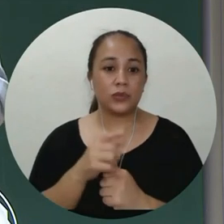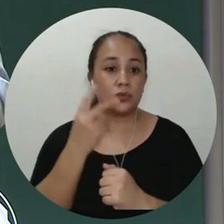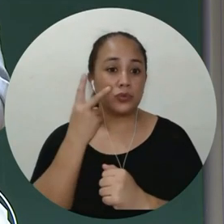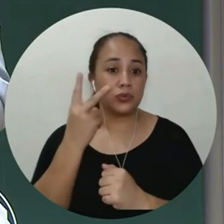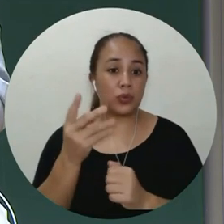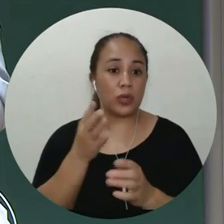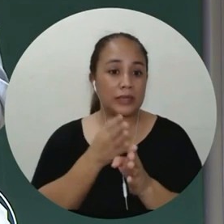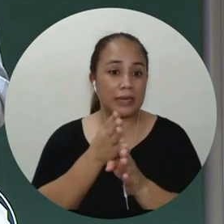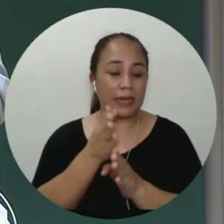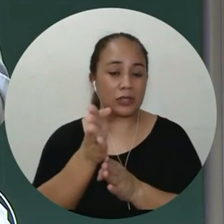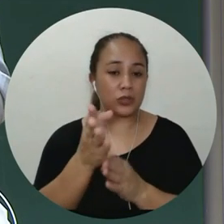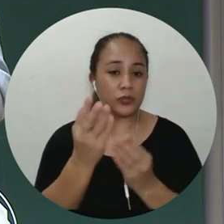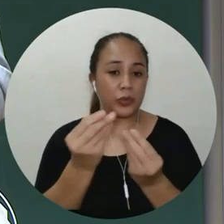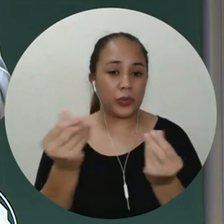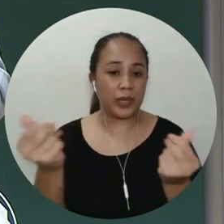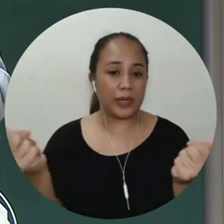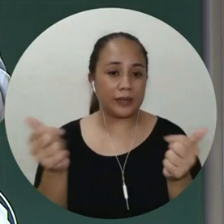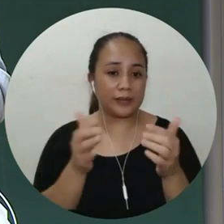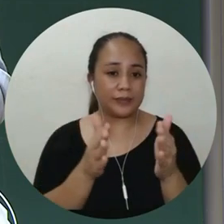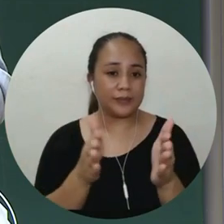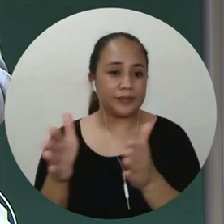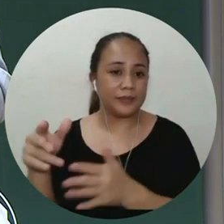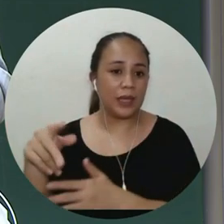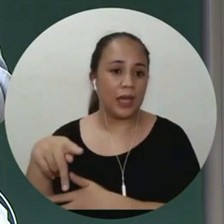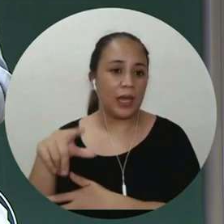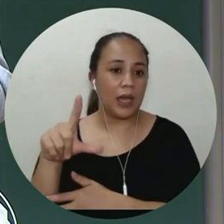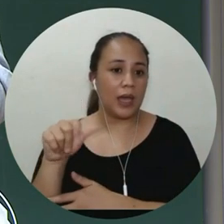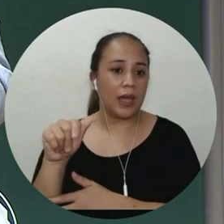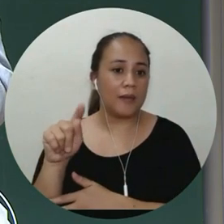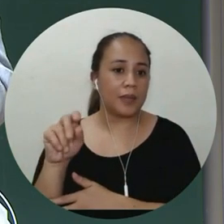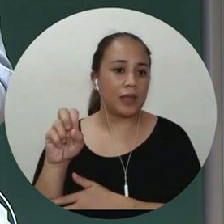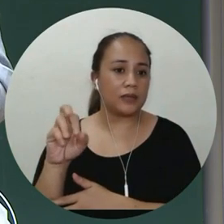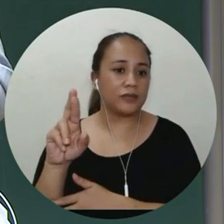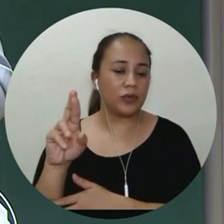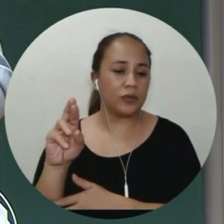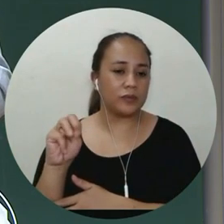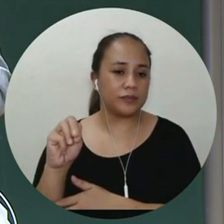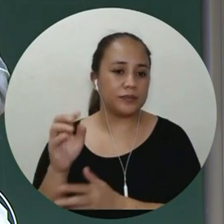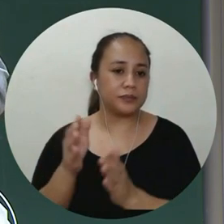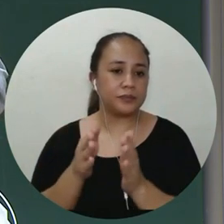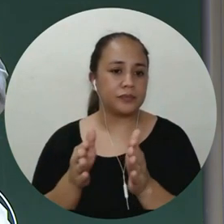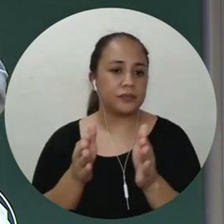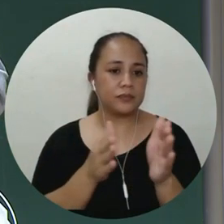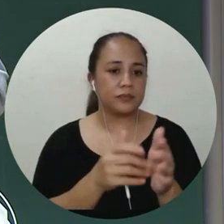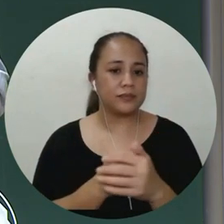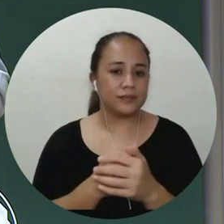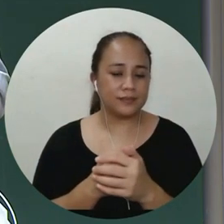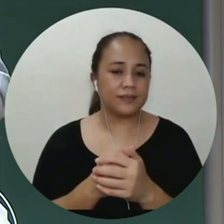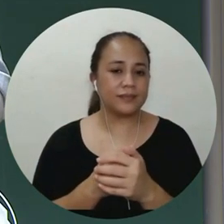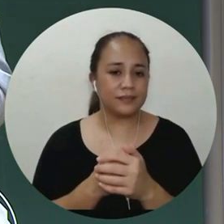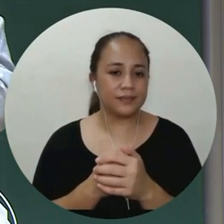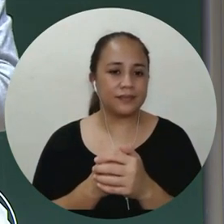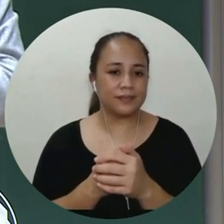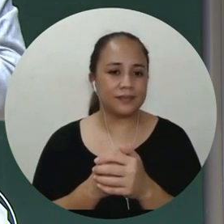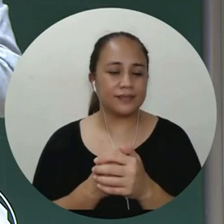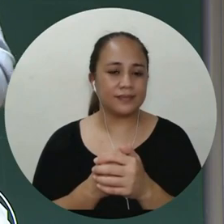direction of this healing platform. 하나님의 뜻을 내 삶 속에